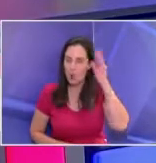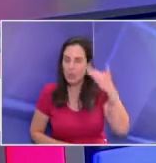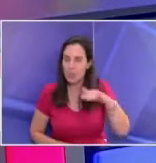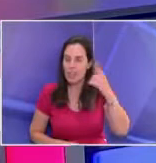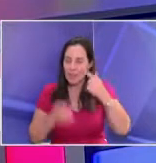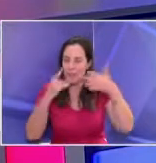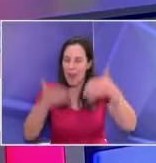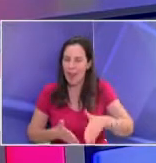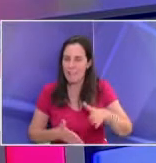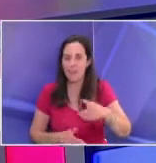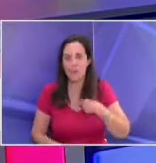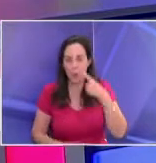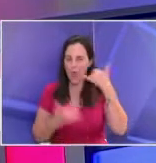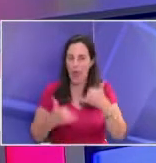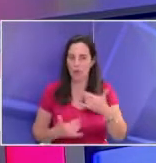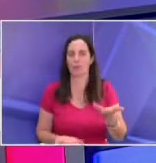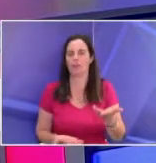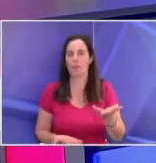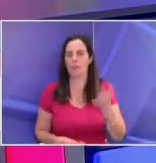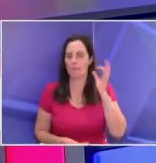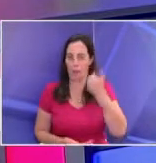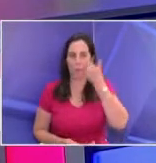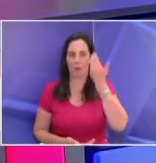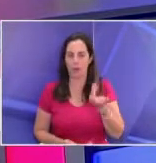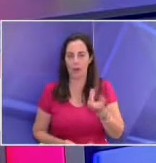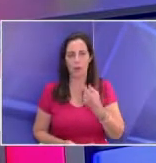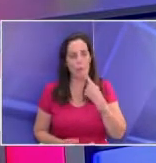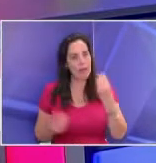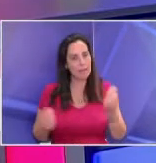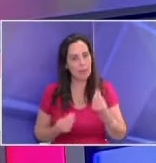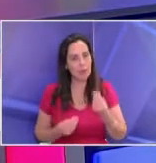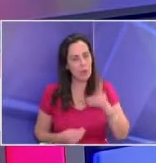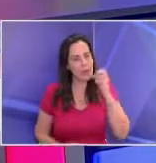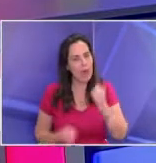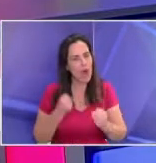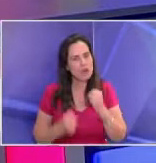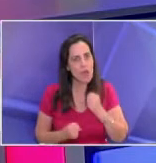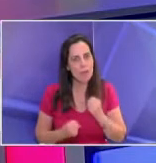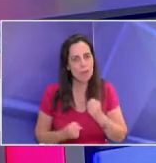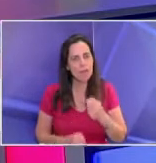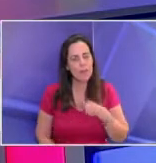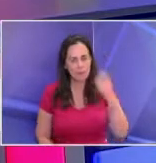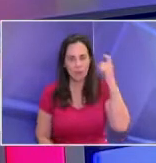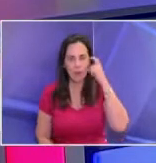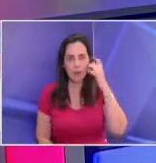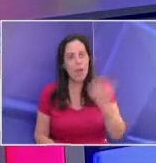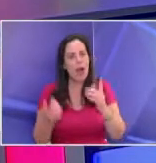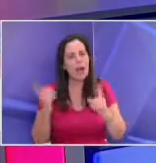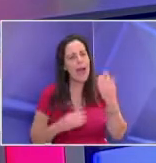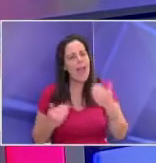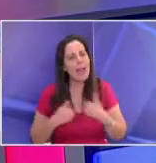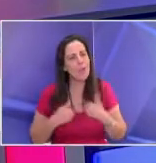הדמעות שלה בזמנו, ואני רואה אותה היום בתור אישה בוגרת, אומרת דברים יותר קשים. ואני חושב, מה קרה